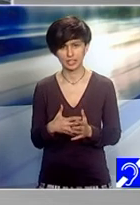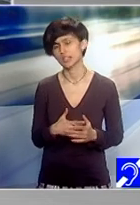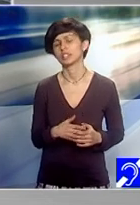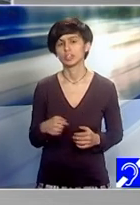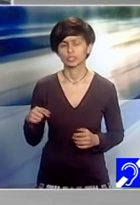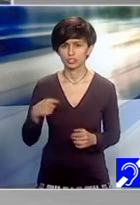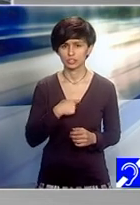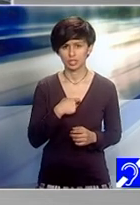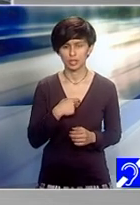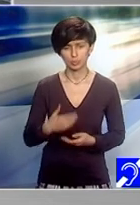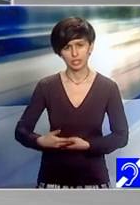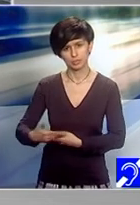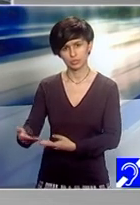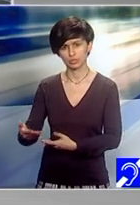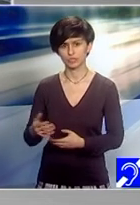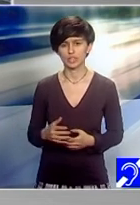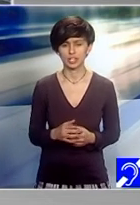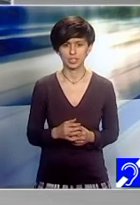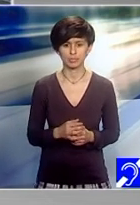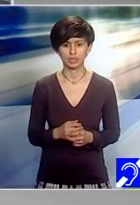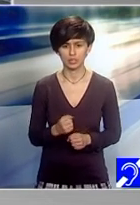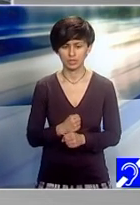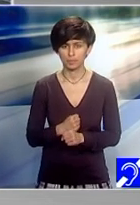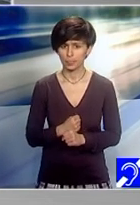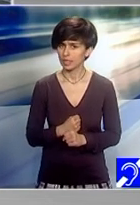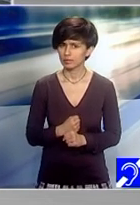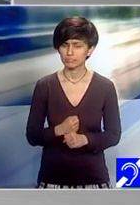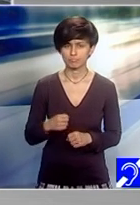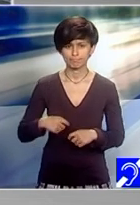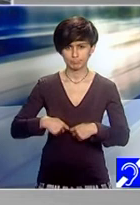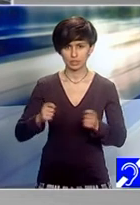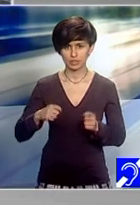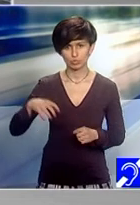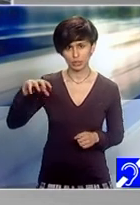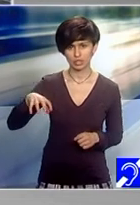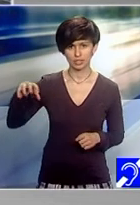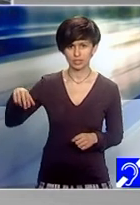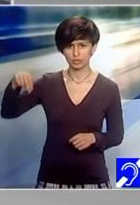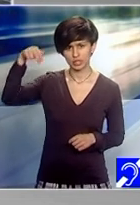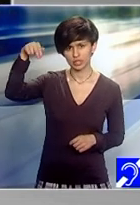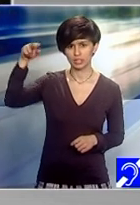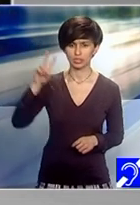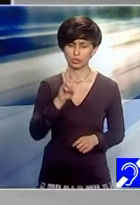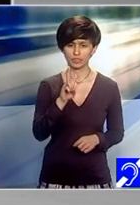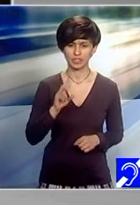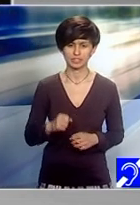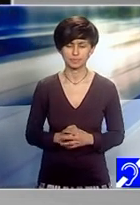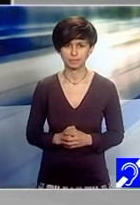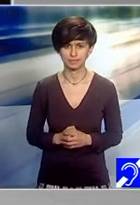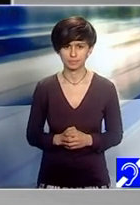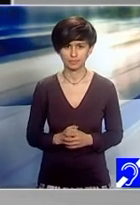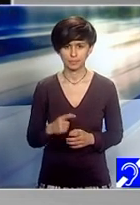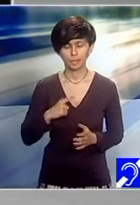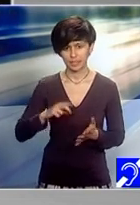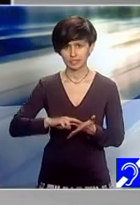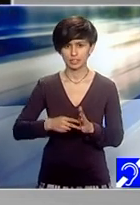capabili să asigurăm un volum. Am putea practic să ducem în spate toată regiunea de Nord-Vest, numai laboratorul nostru. Mă refer la tehnologia de colorare,